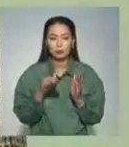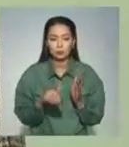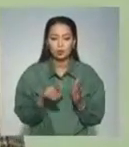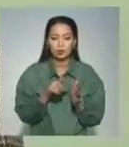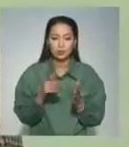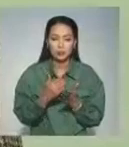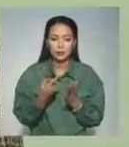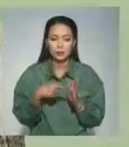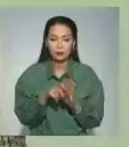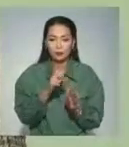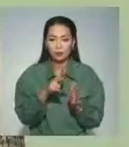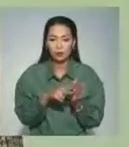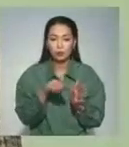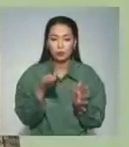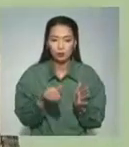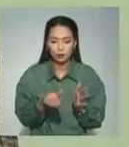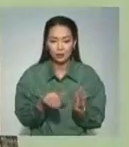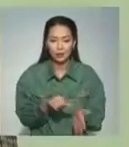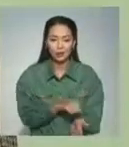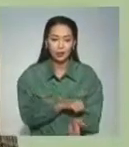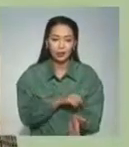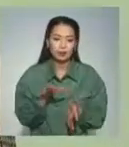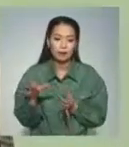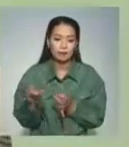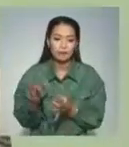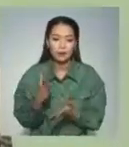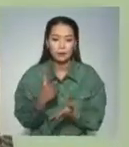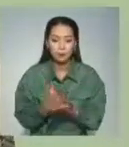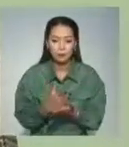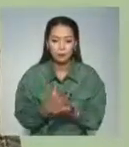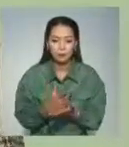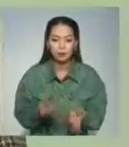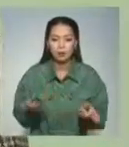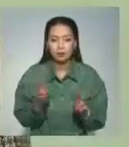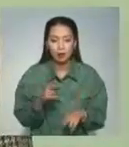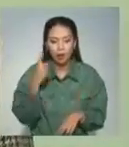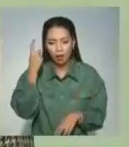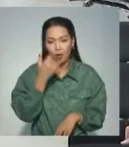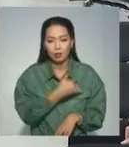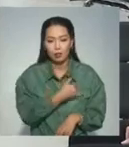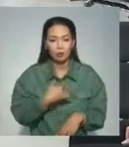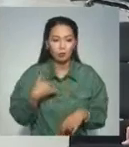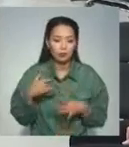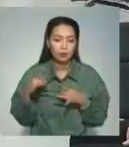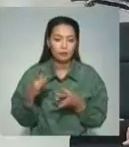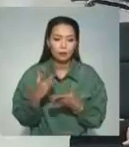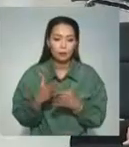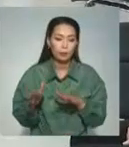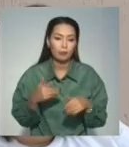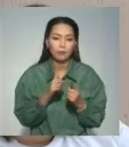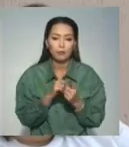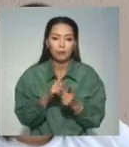них 18 тысяч с наркозависимостью, у остальных алкогольная зависимость. После прошла встреча